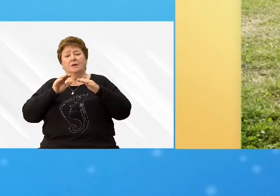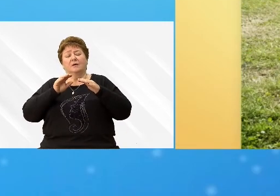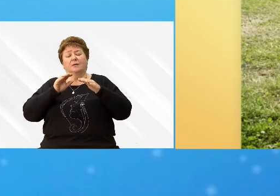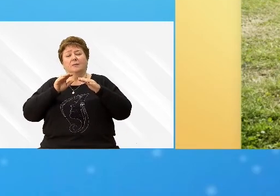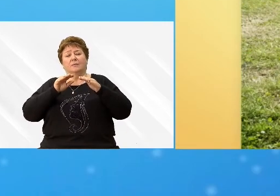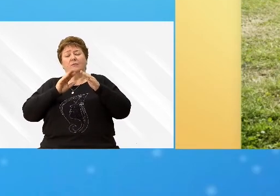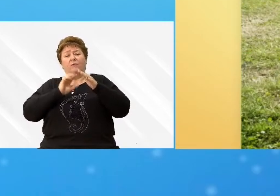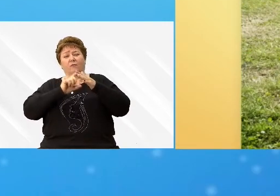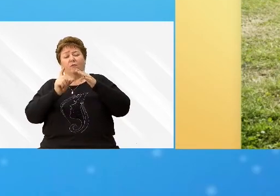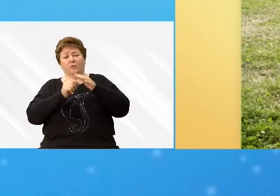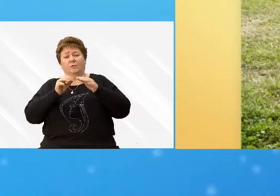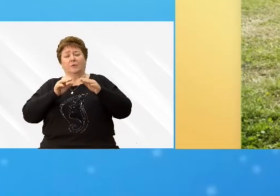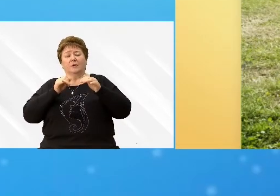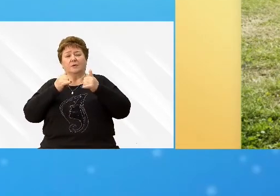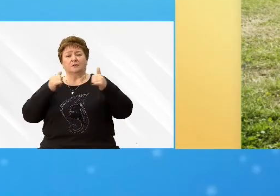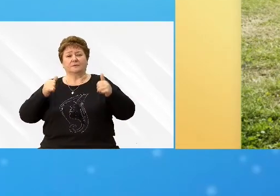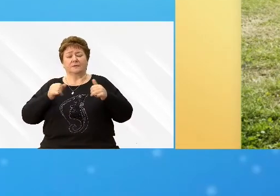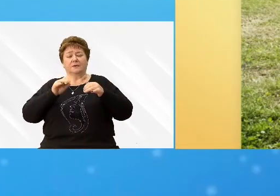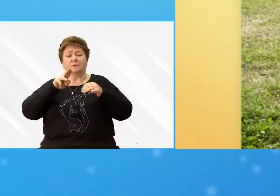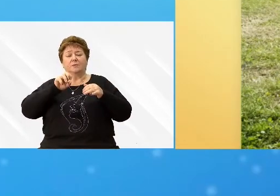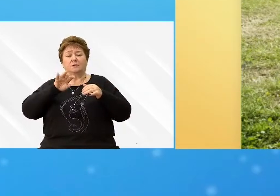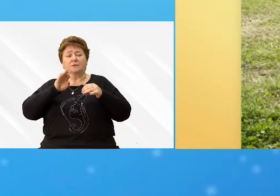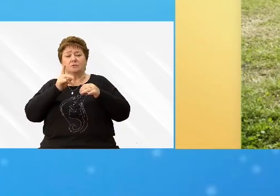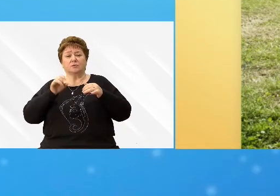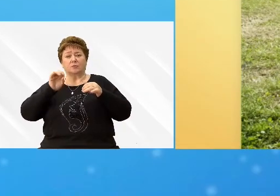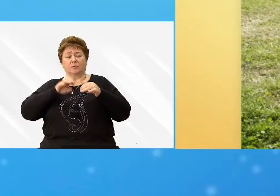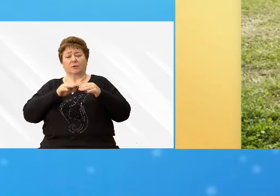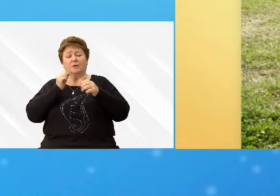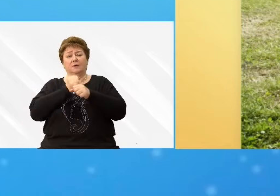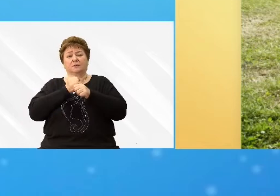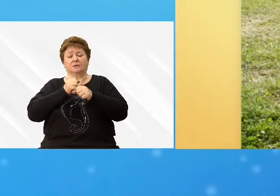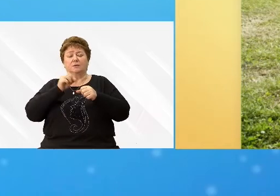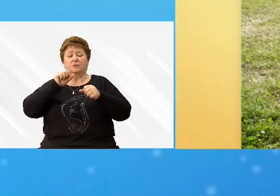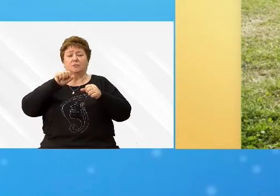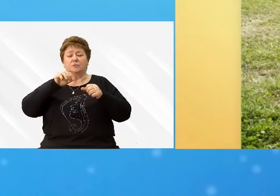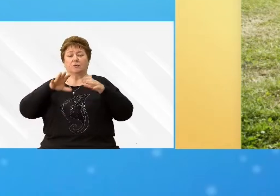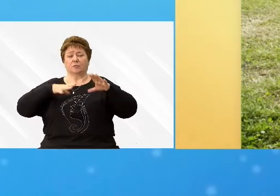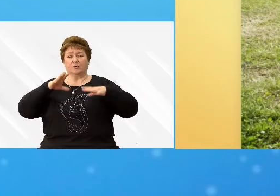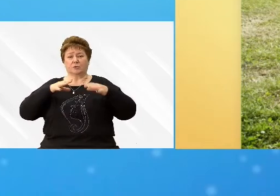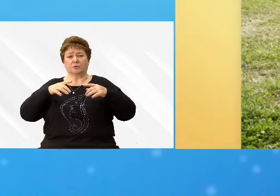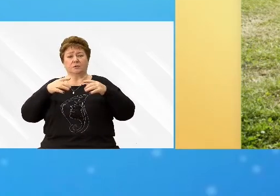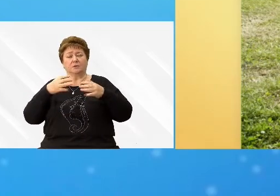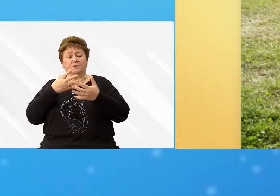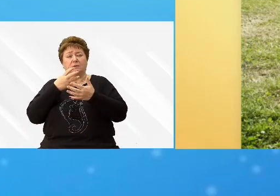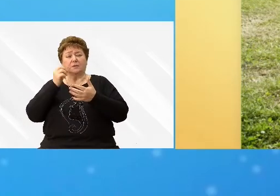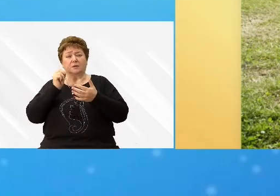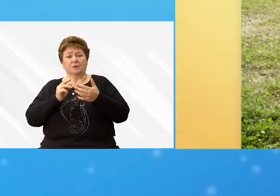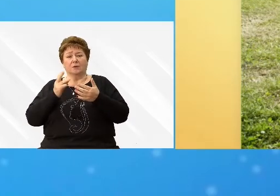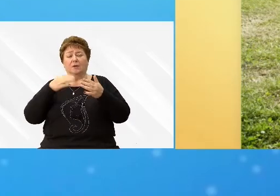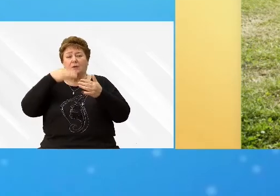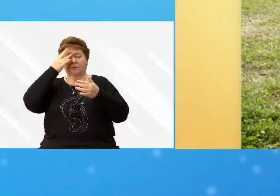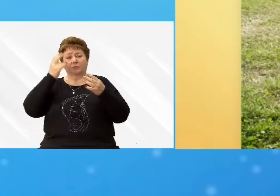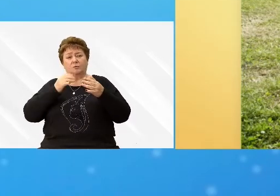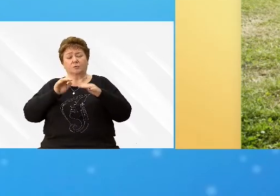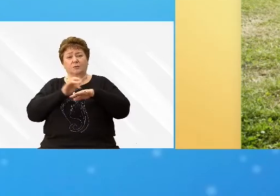для предупреждения плоскостопия делают специальные упражнения полезно летом ходить босиком